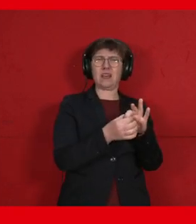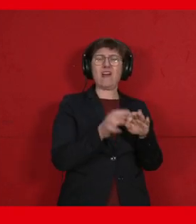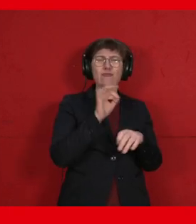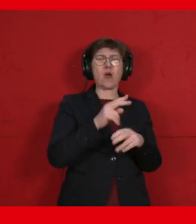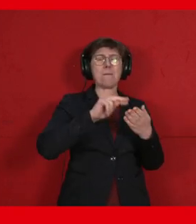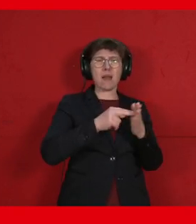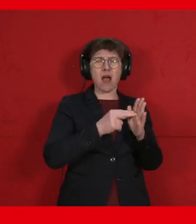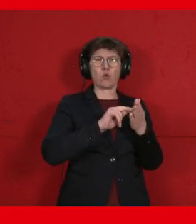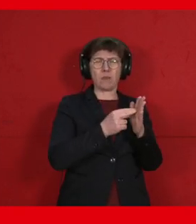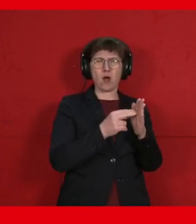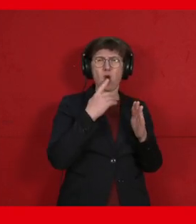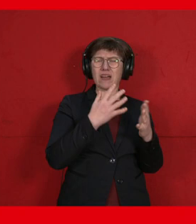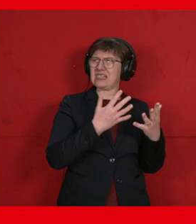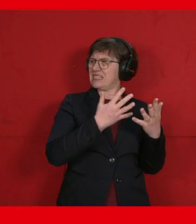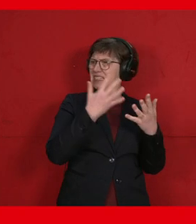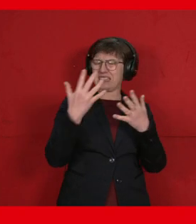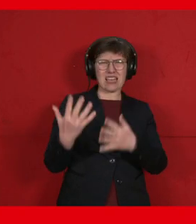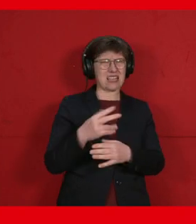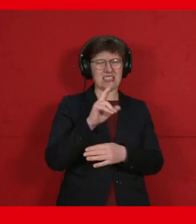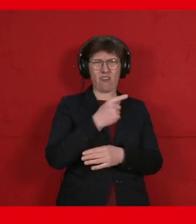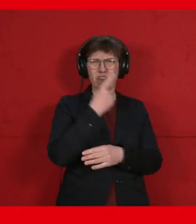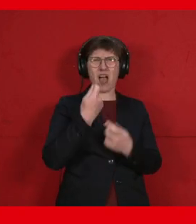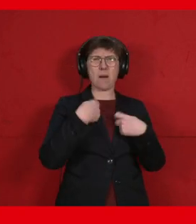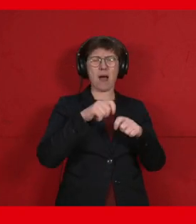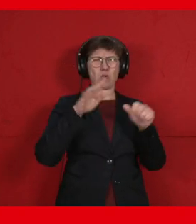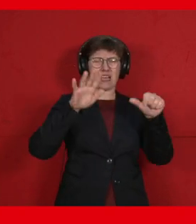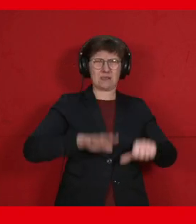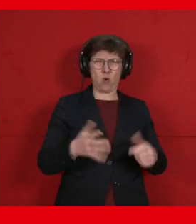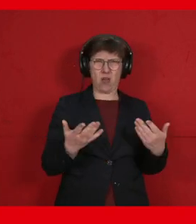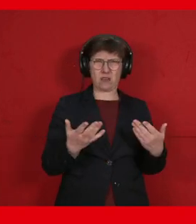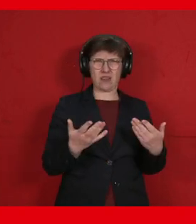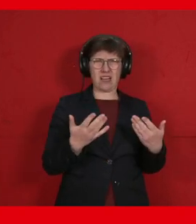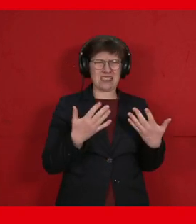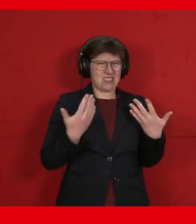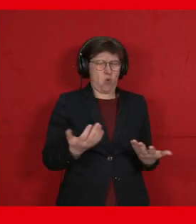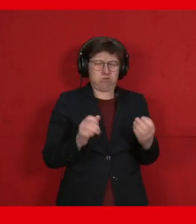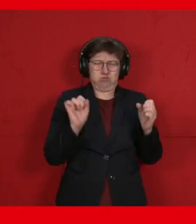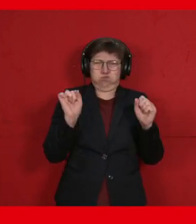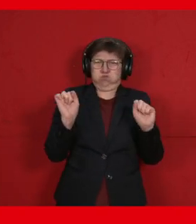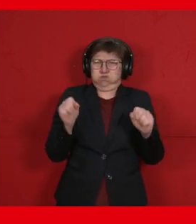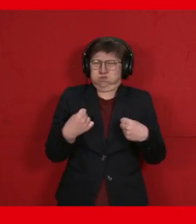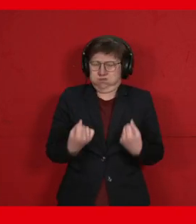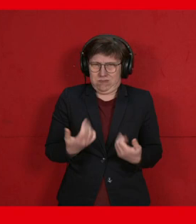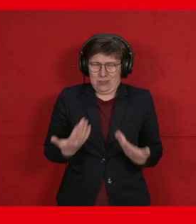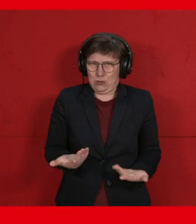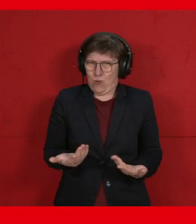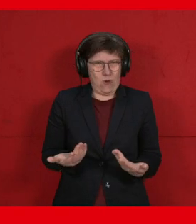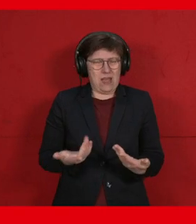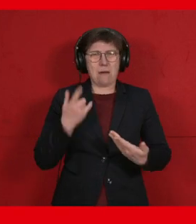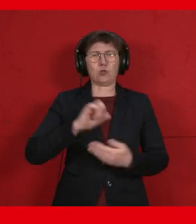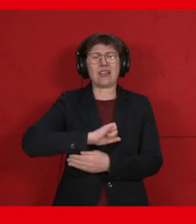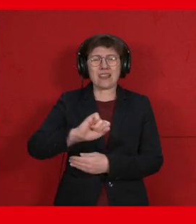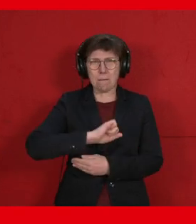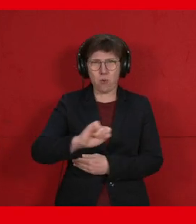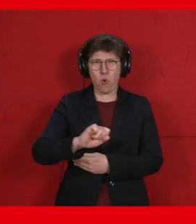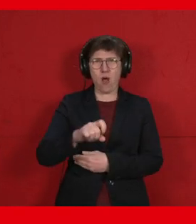allein für die Planung, ich glaube, 10 oder 12 Jahre gebaut. Der Bau 6 Monate. Und das kann nicht so bleiben. Wir müssen das Tempo haben